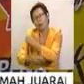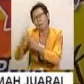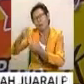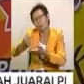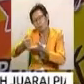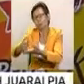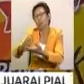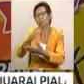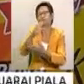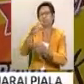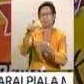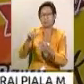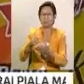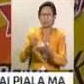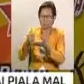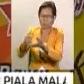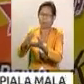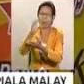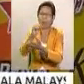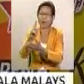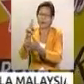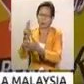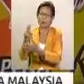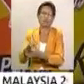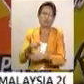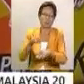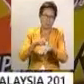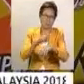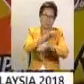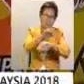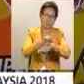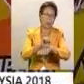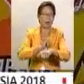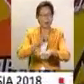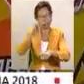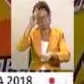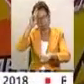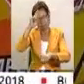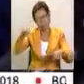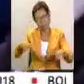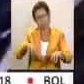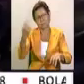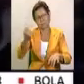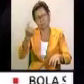yang kurang upaya. Jadi kita buat tu. Di sana memang saya selalu buat.